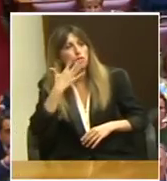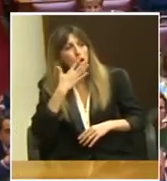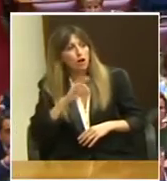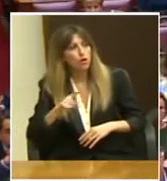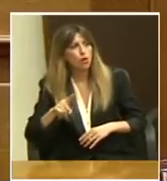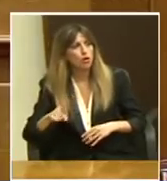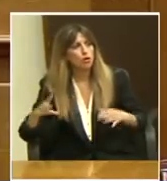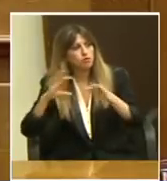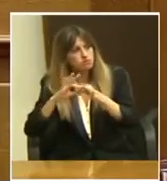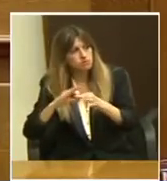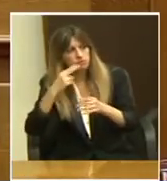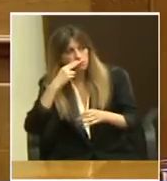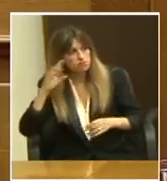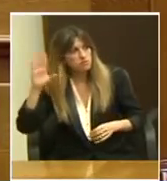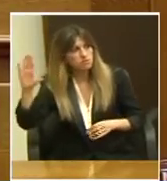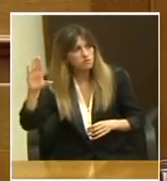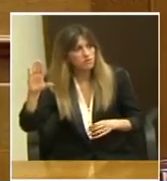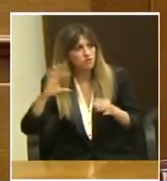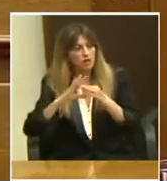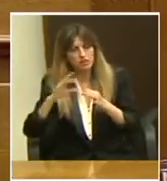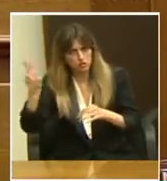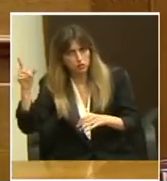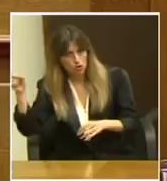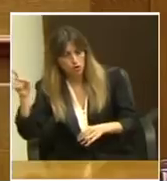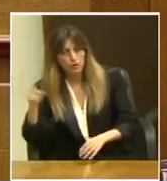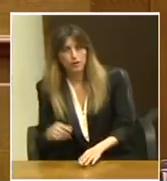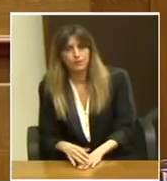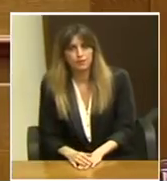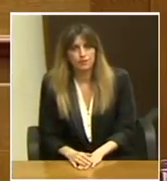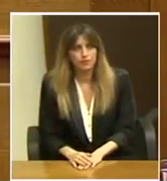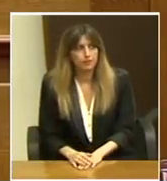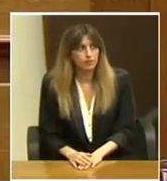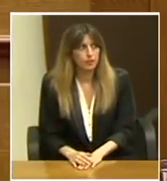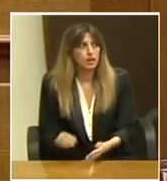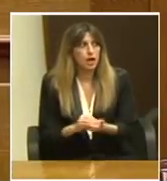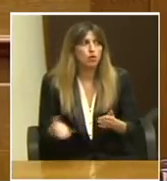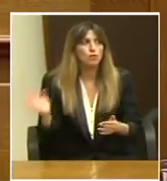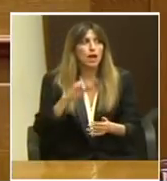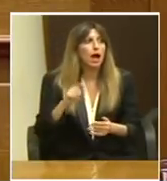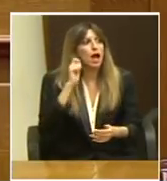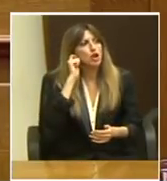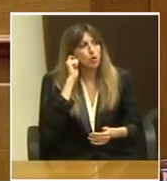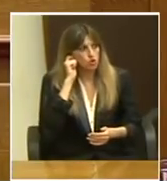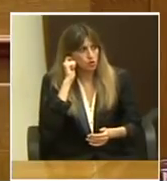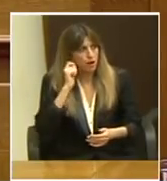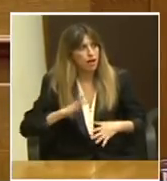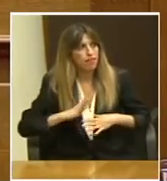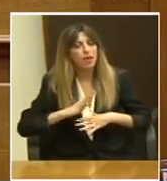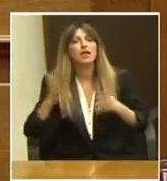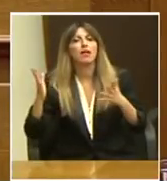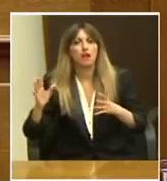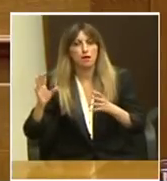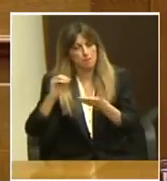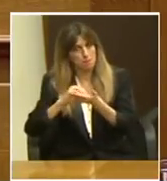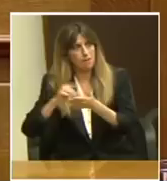ήταν το Άνω Μακεδονία, το οποίο δεν το θέλουν οι Σκοπιανοί, γιατί έχει καταργηθεί και το τελευταίο κράτος με Άνω Μακεδονία, με Άνω και